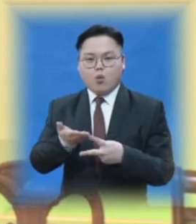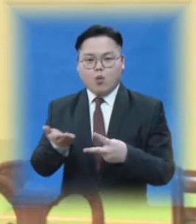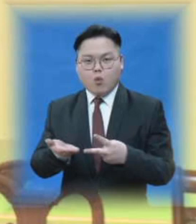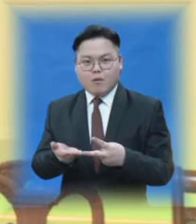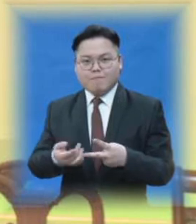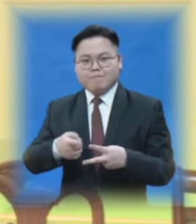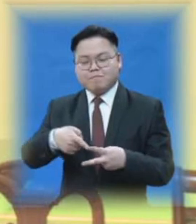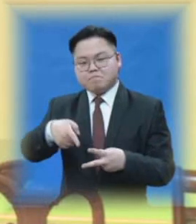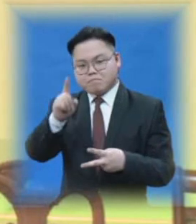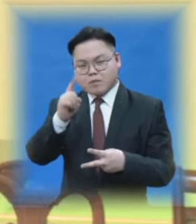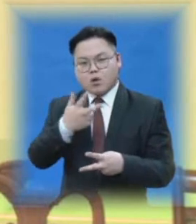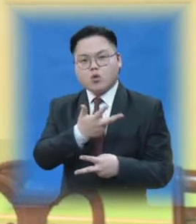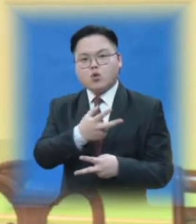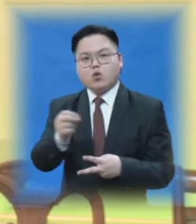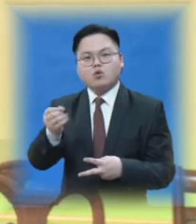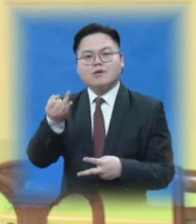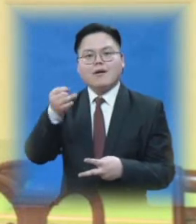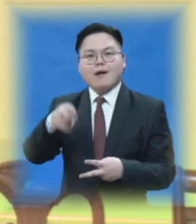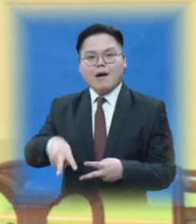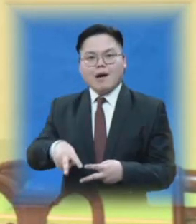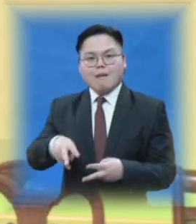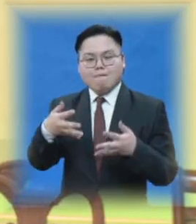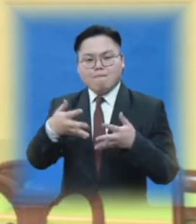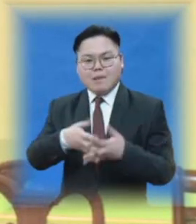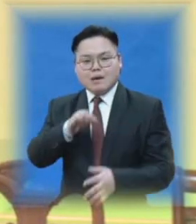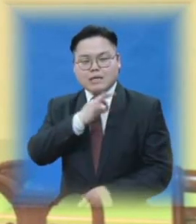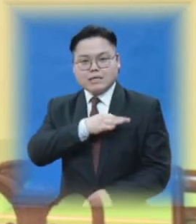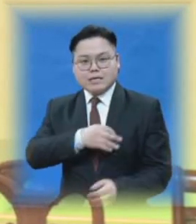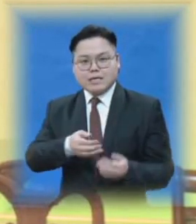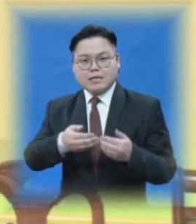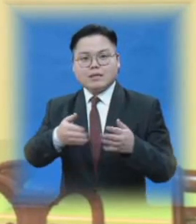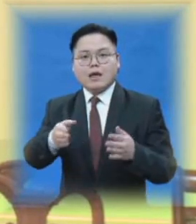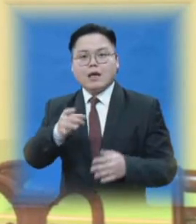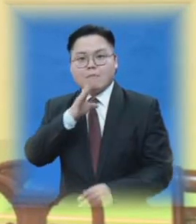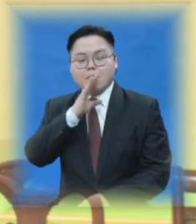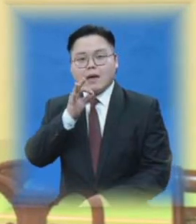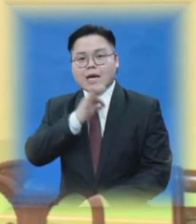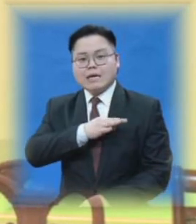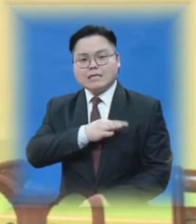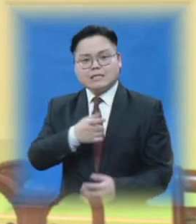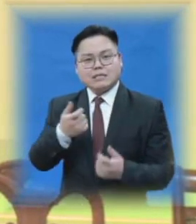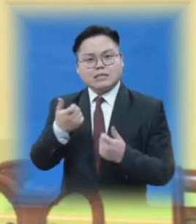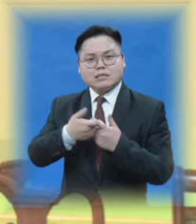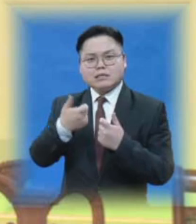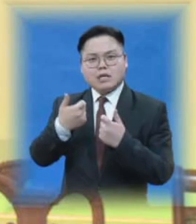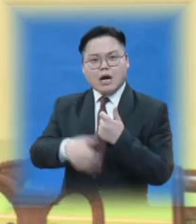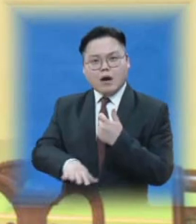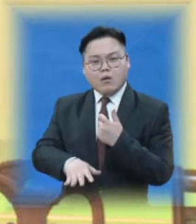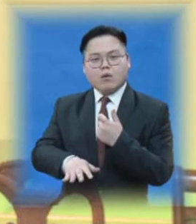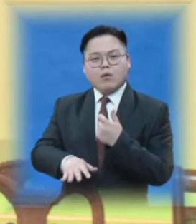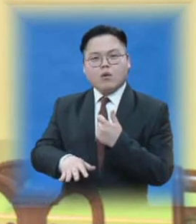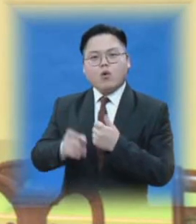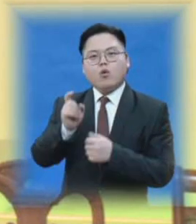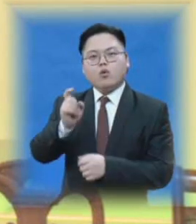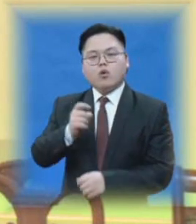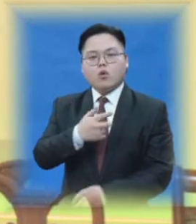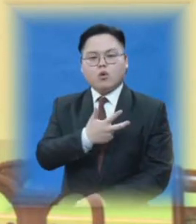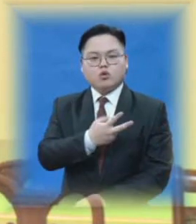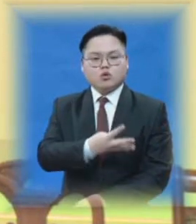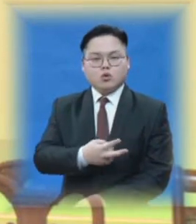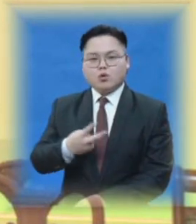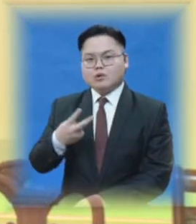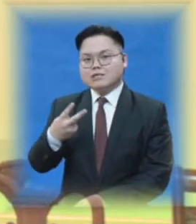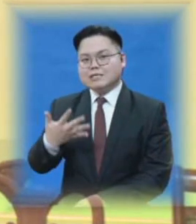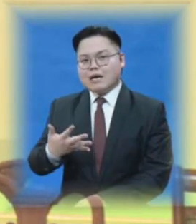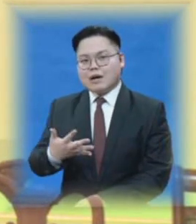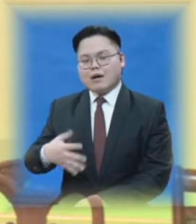300 орчим айлын орон сууц ашиглалтанд орно. Энэ үеийн ашиглалтын шаардлага хангаагүй гэж заасан ба 34-35